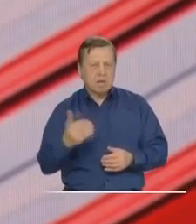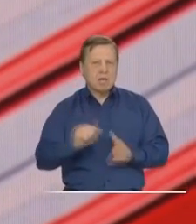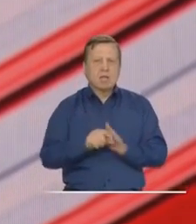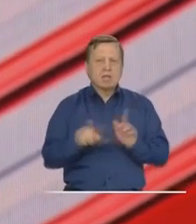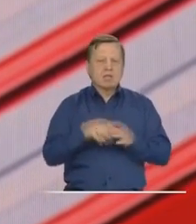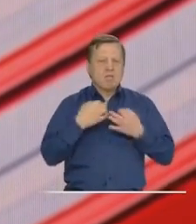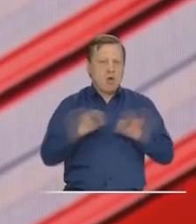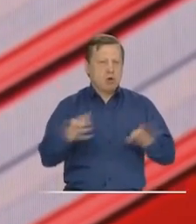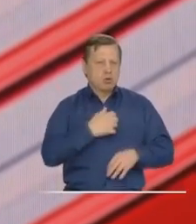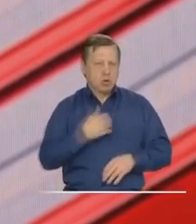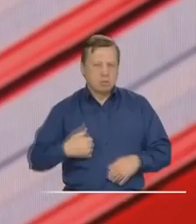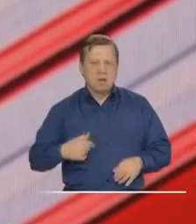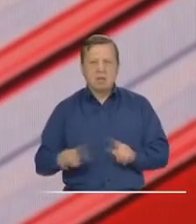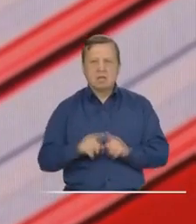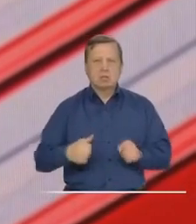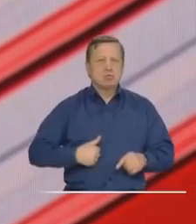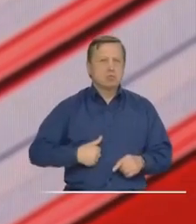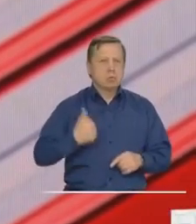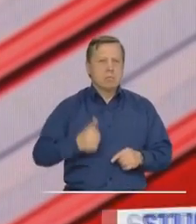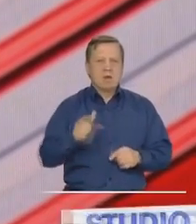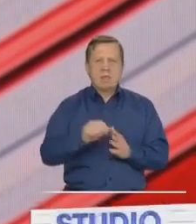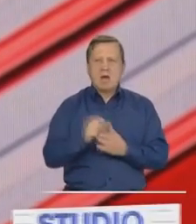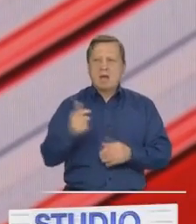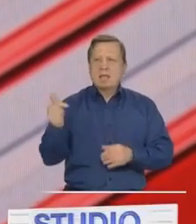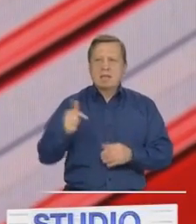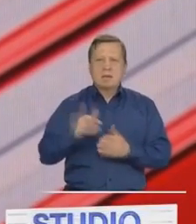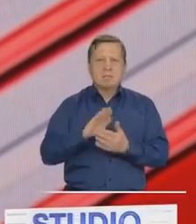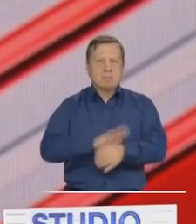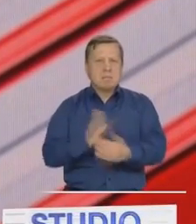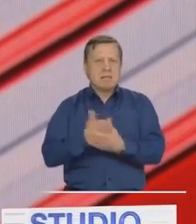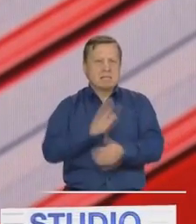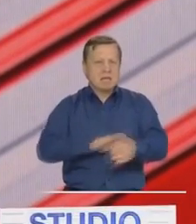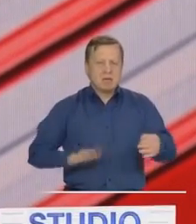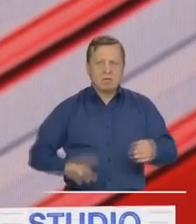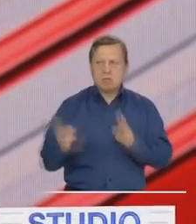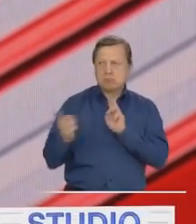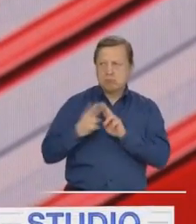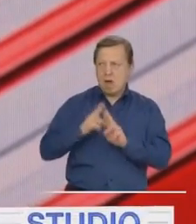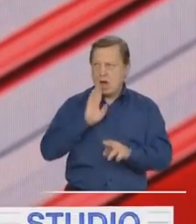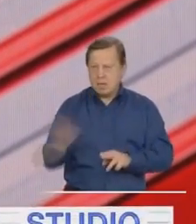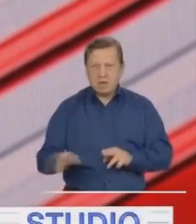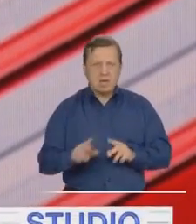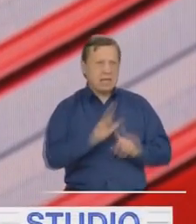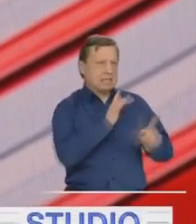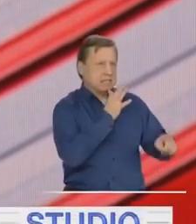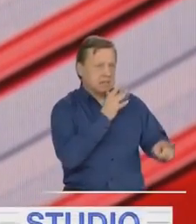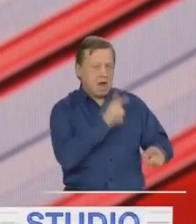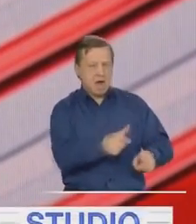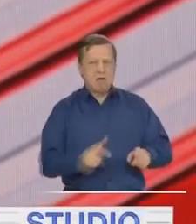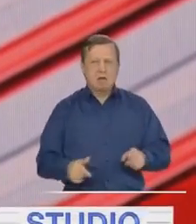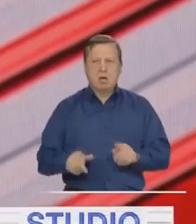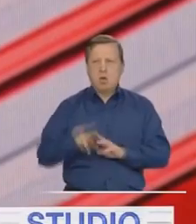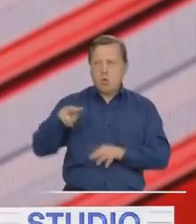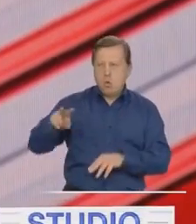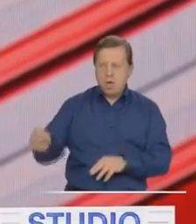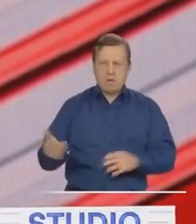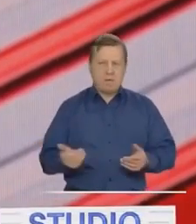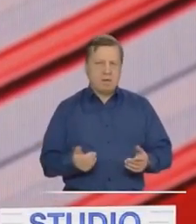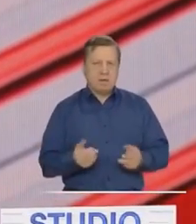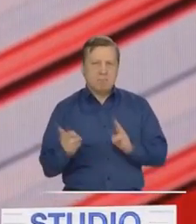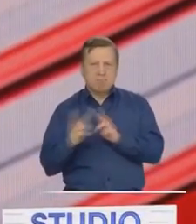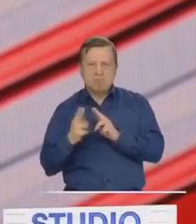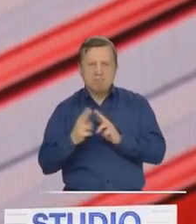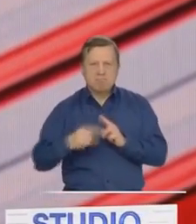obrona polskich interesów na forum międzynarodowym w relacjach z amerykanami w relacjach z izraelem w relacjach z unią europejską w